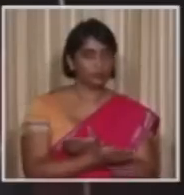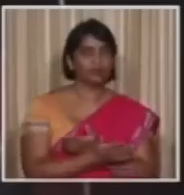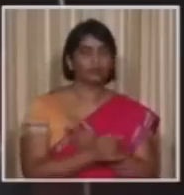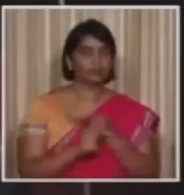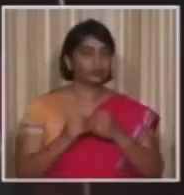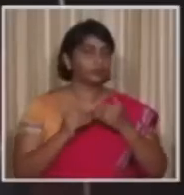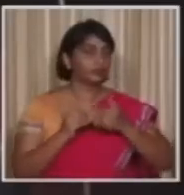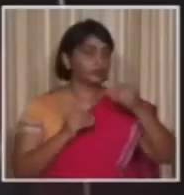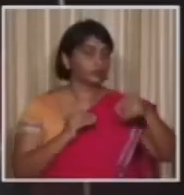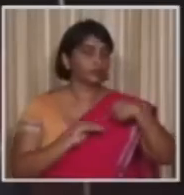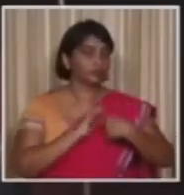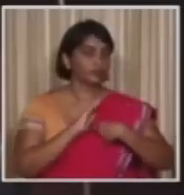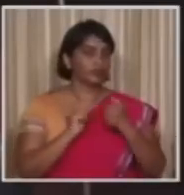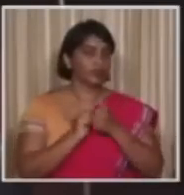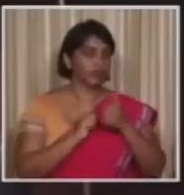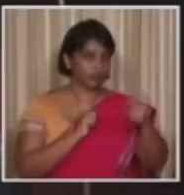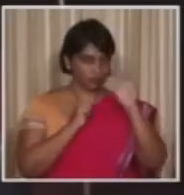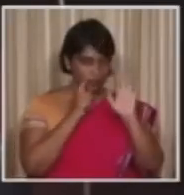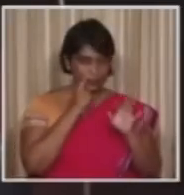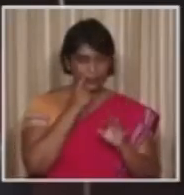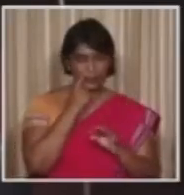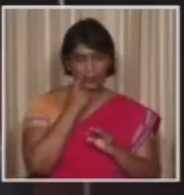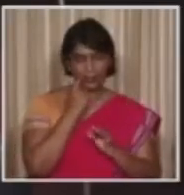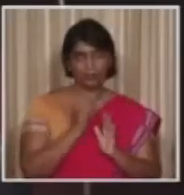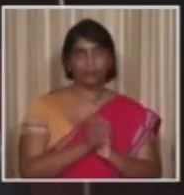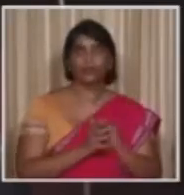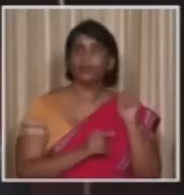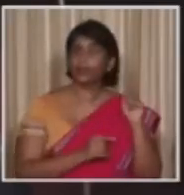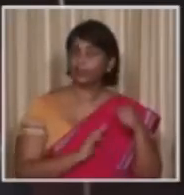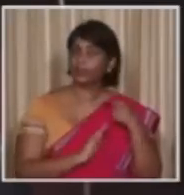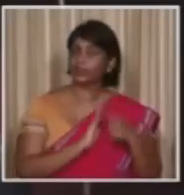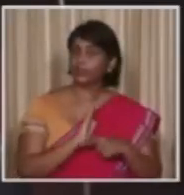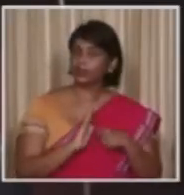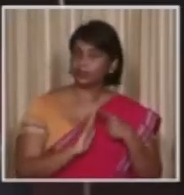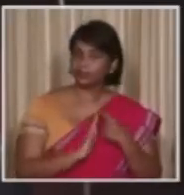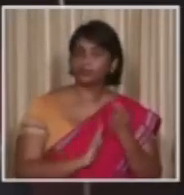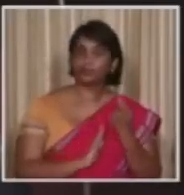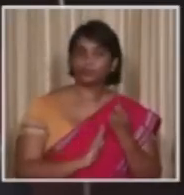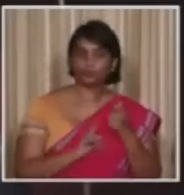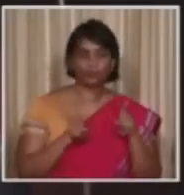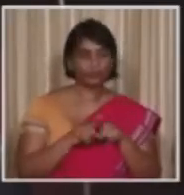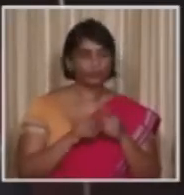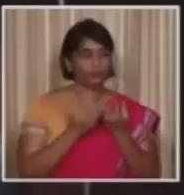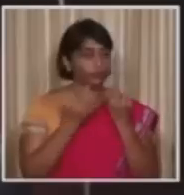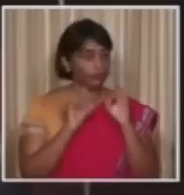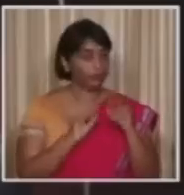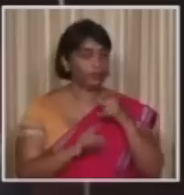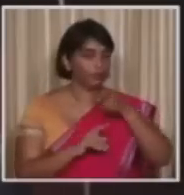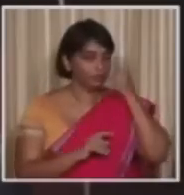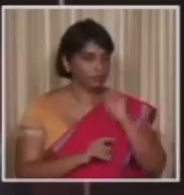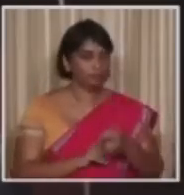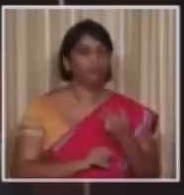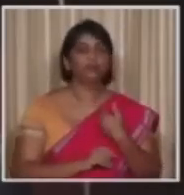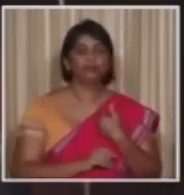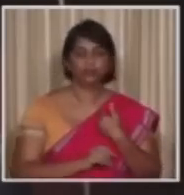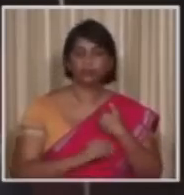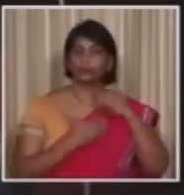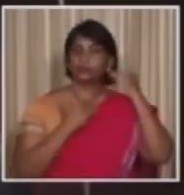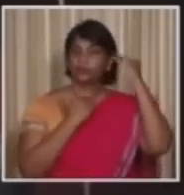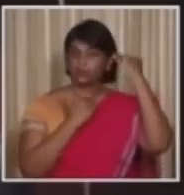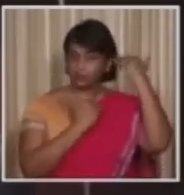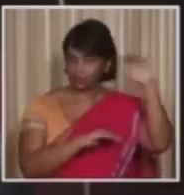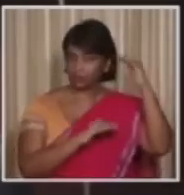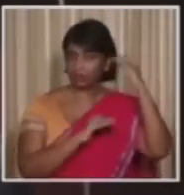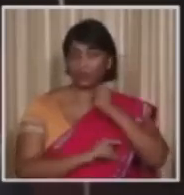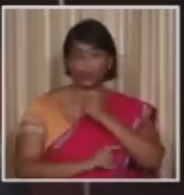ඉඳලා ඉන්ද්‍රියට රටක් හැටියට යන්න ඕනේ. එතකොට මේ රට ආර්ථිකව ගලව ගන්න අනිවාර්යෙන්ම